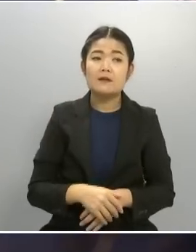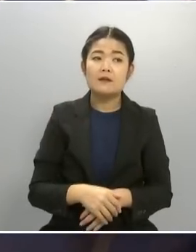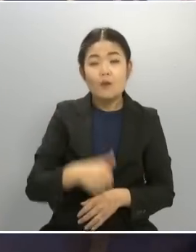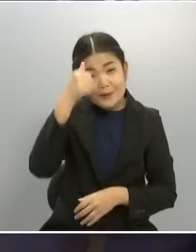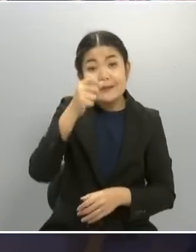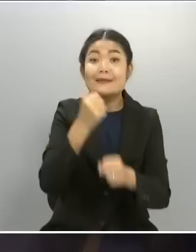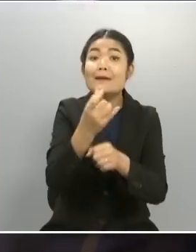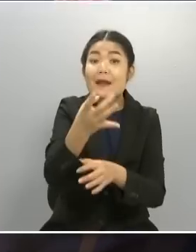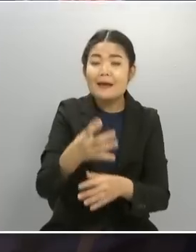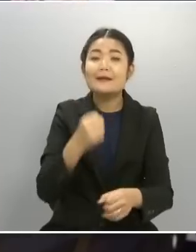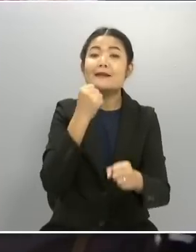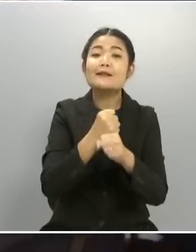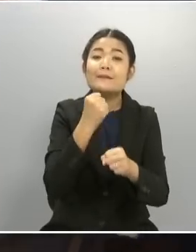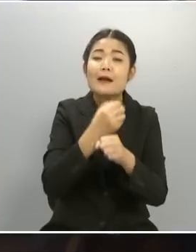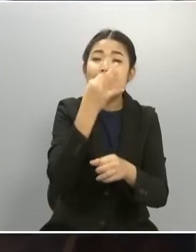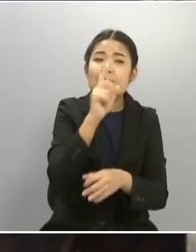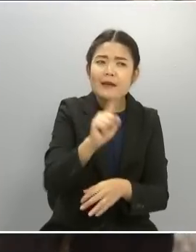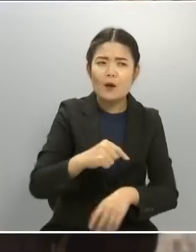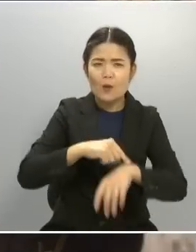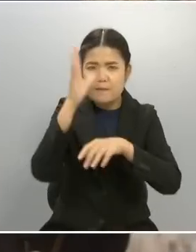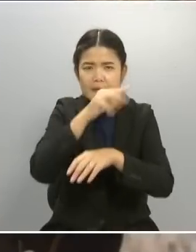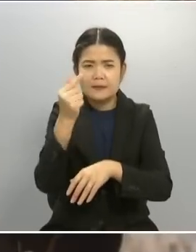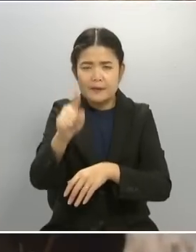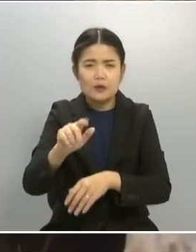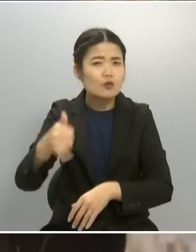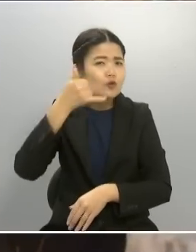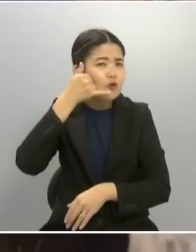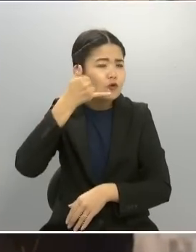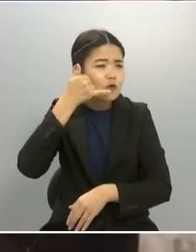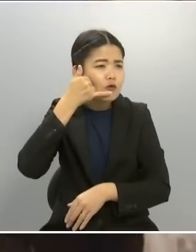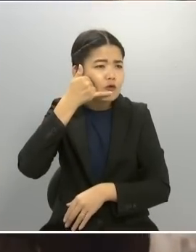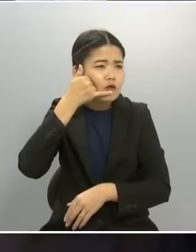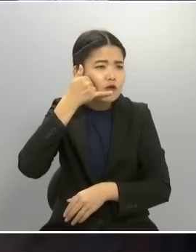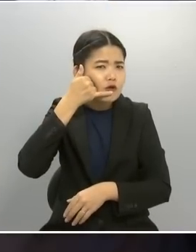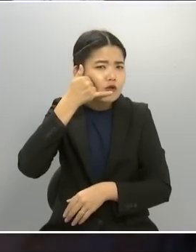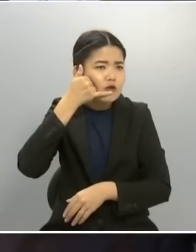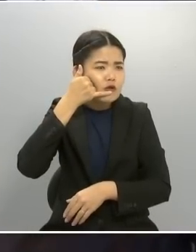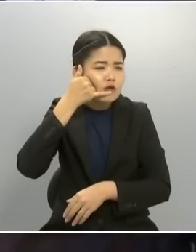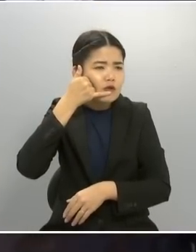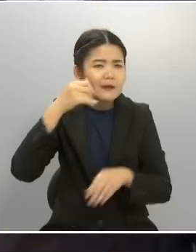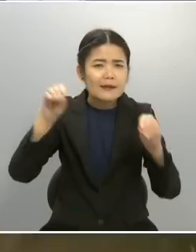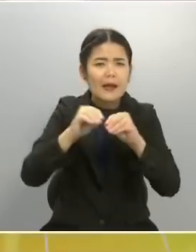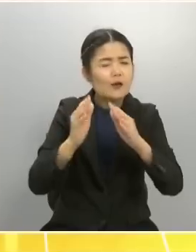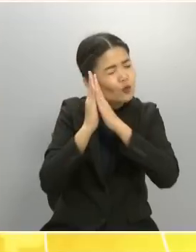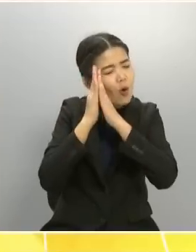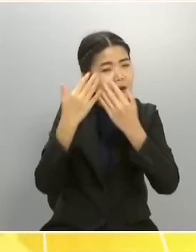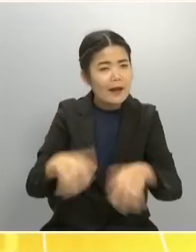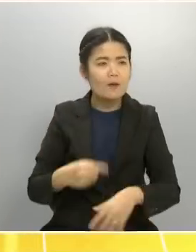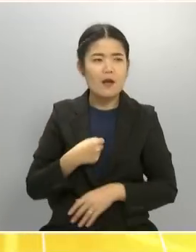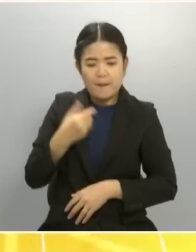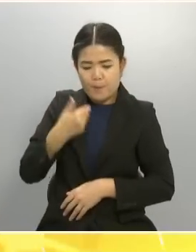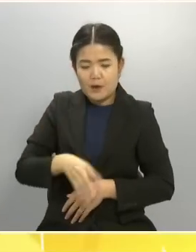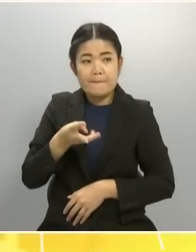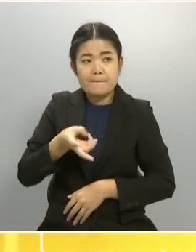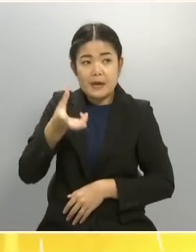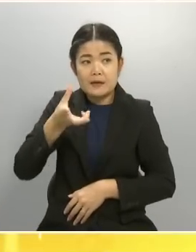ทำงานอะไร 5ทุ่มโทรศัพท์โทร Messengerเข้ามาเลยกำลังจะนอนแล้วบ่ลงน้ำปั๊บโทร